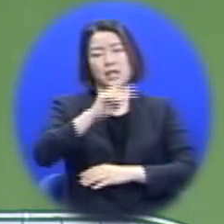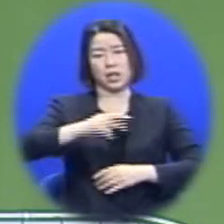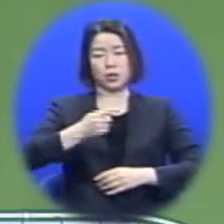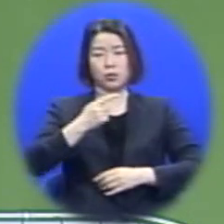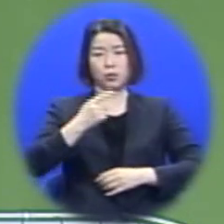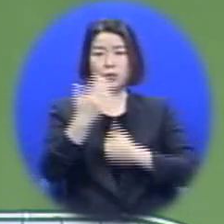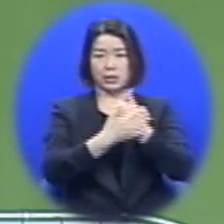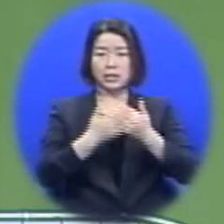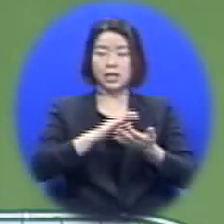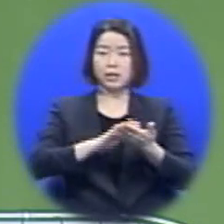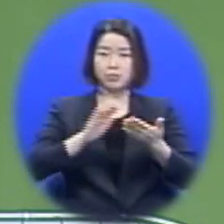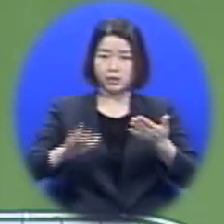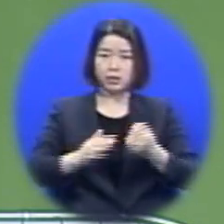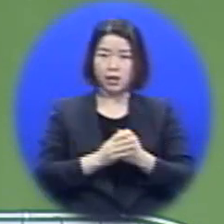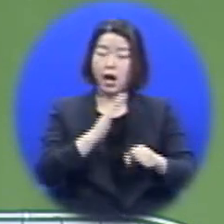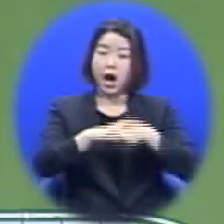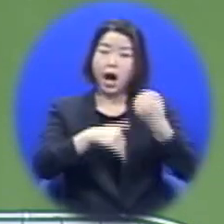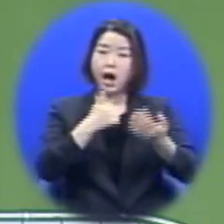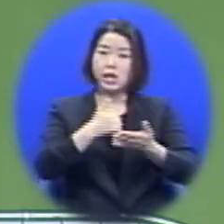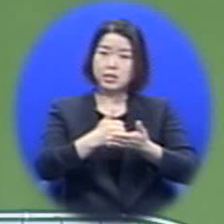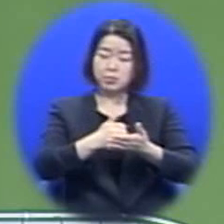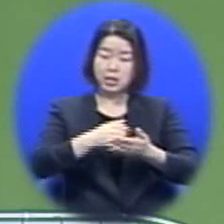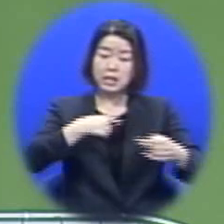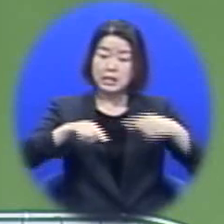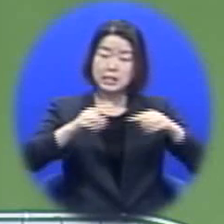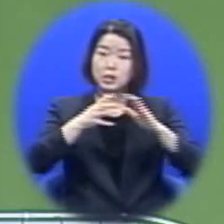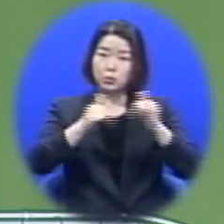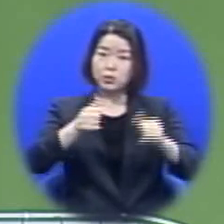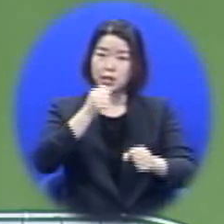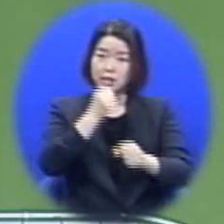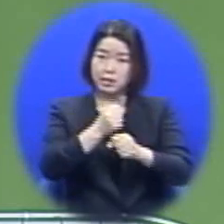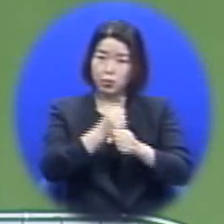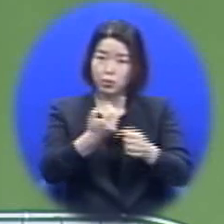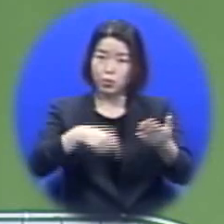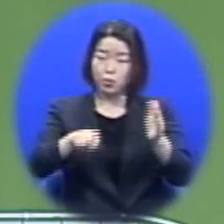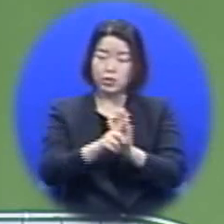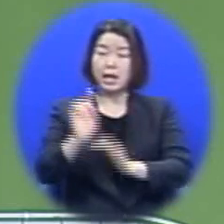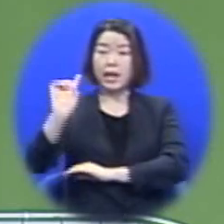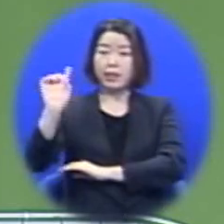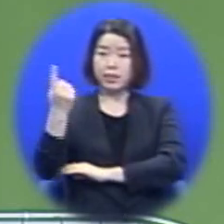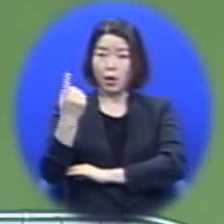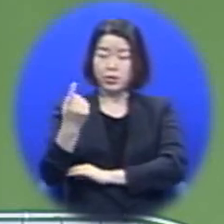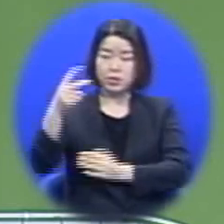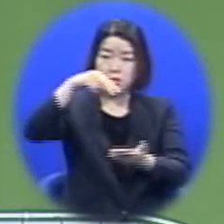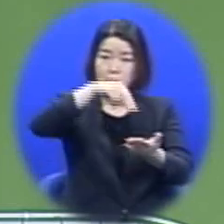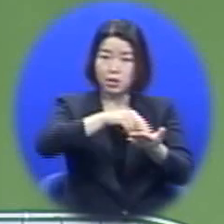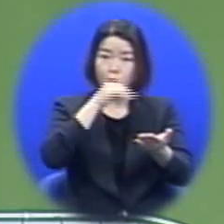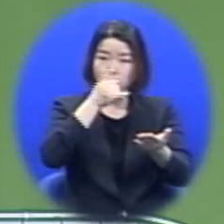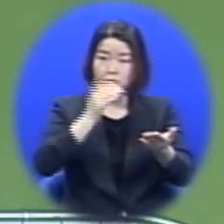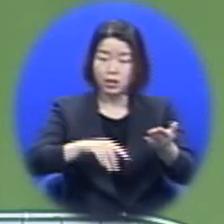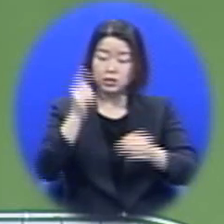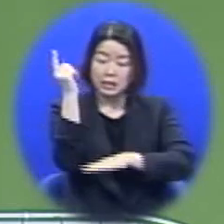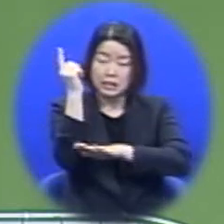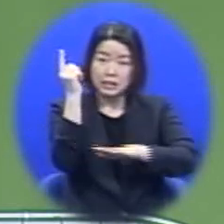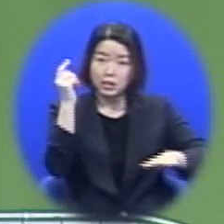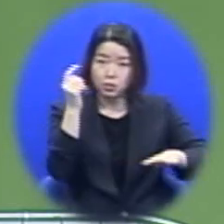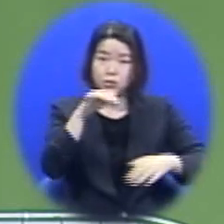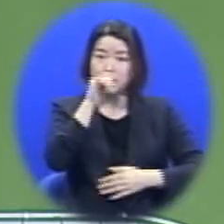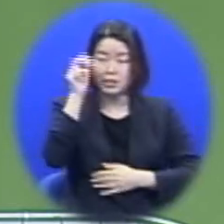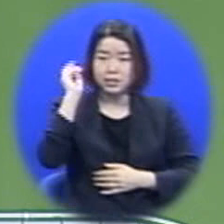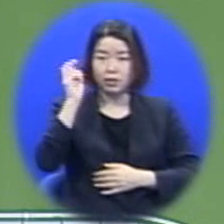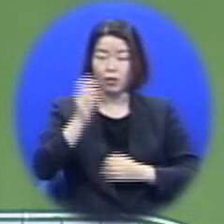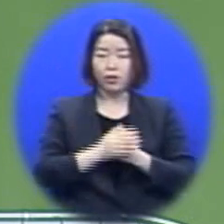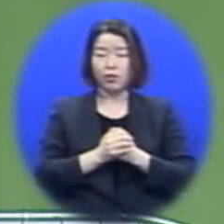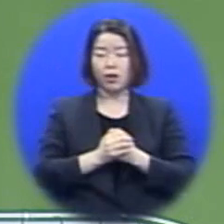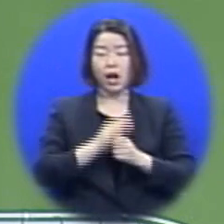하나님이 이스라엘 백성의 지도자를 세우시려고 다윗을 세우셨는데 거기에는 무슨 기준이 있을 거 아니겠습니까? 하나님이